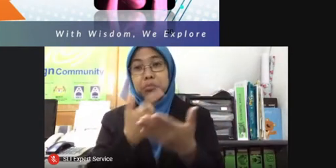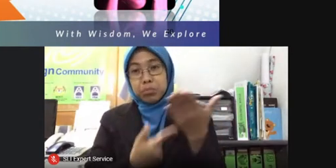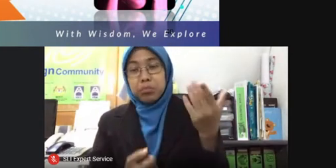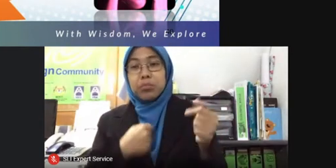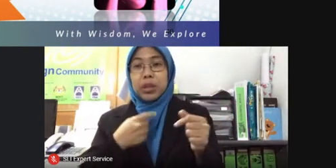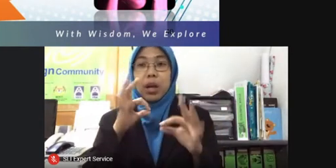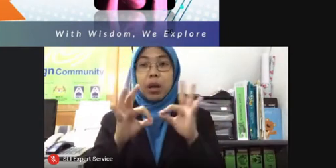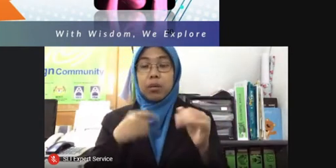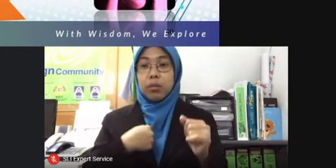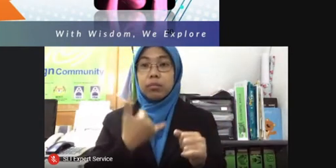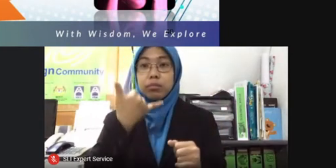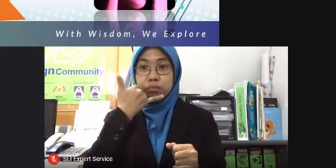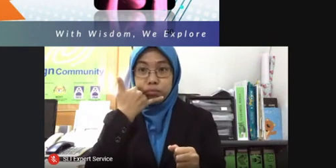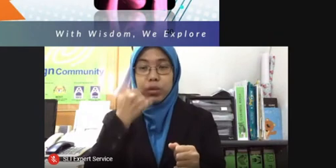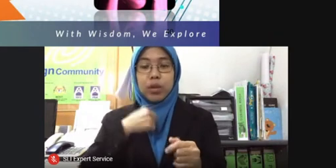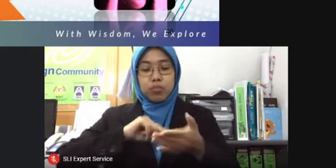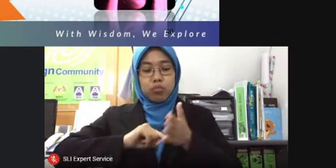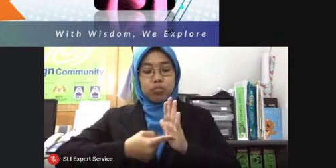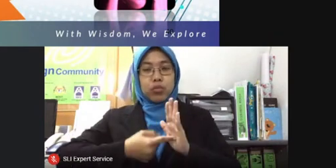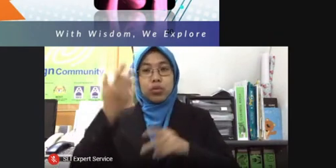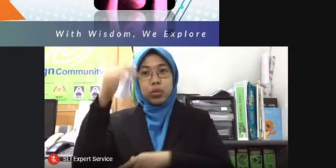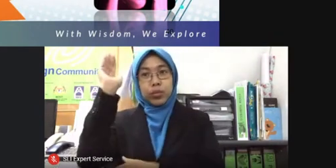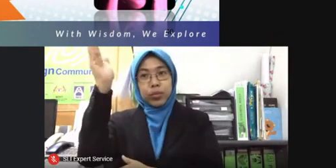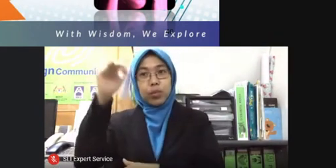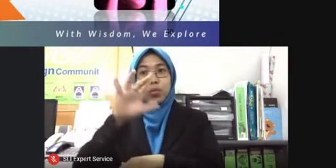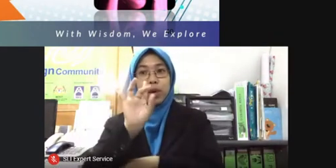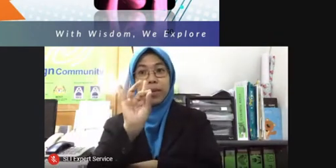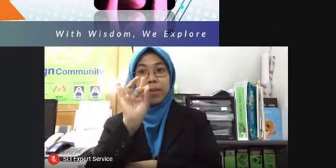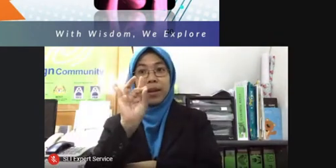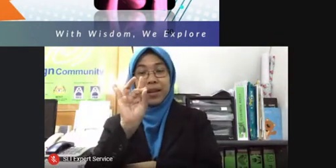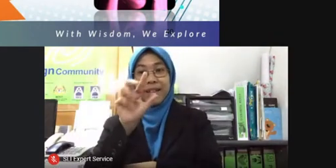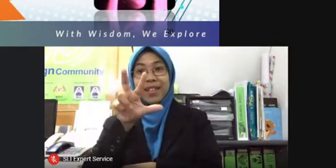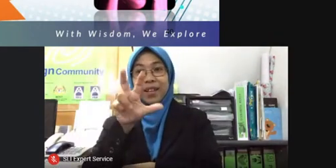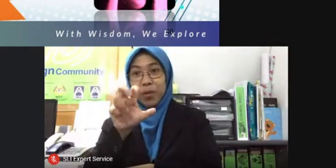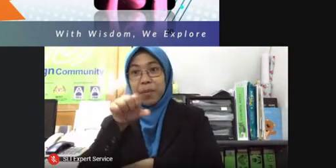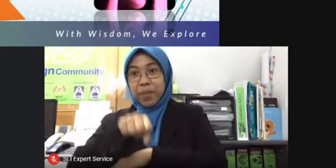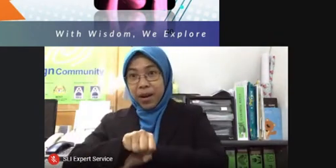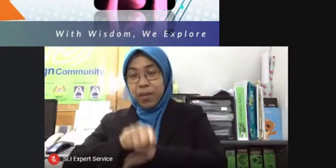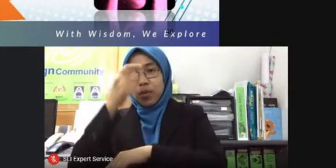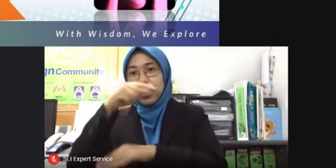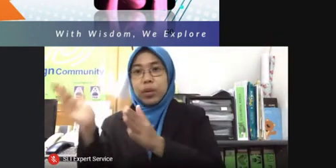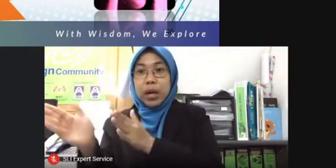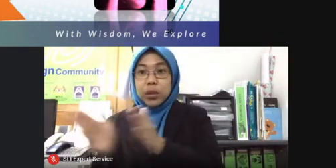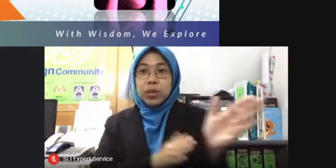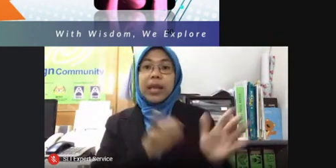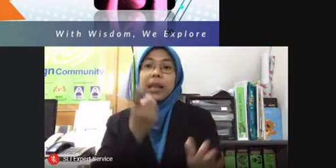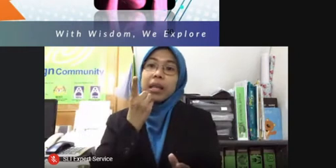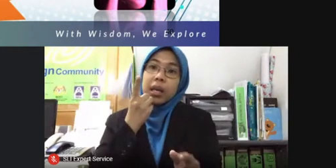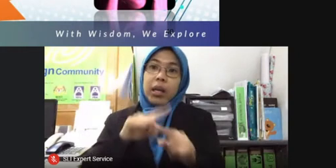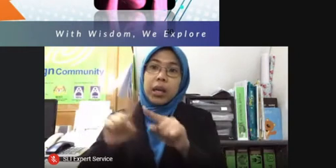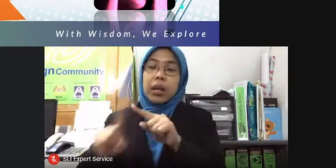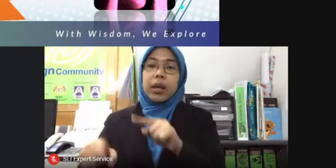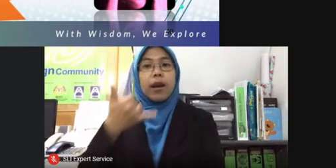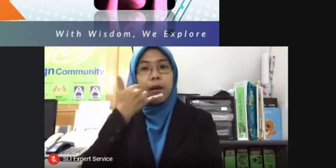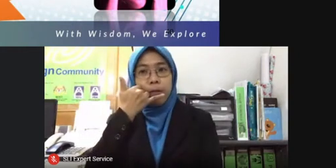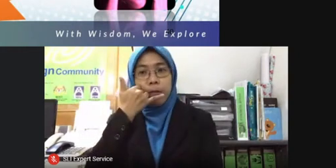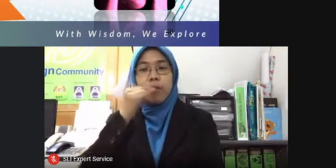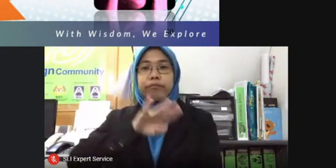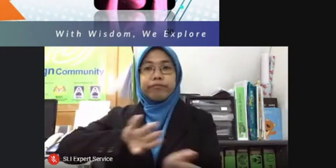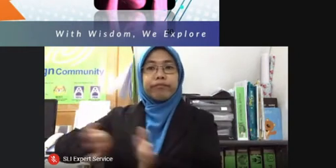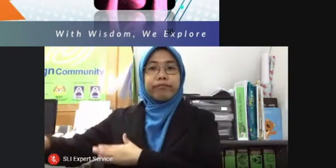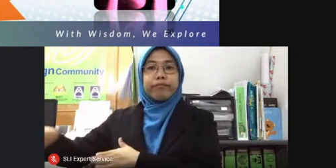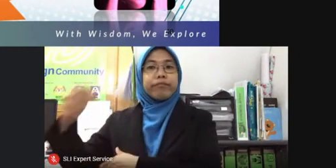saya bertugas, katakanlah saya start bertugas sebagai seorang pengacara pukul 8:30 malam untuk buat anjuran makan malam dan sebagainya, handphone saya memang letak tepi